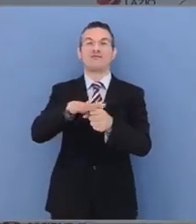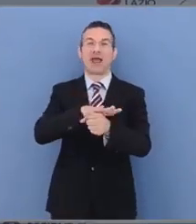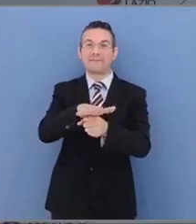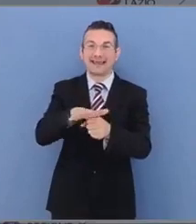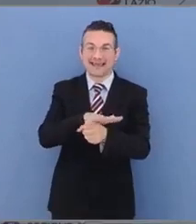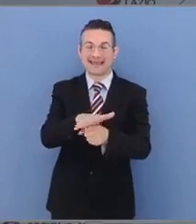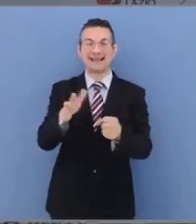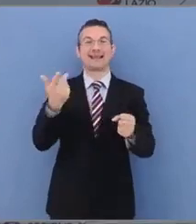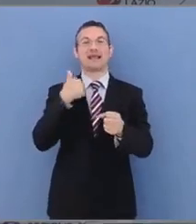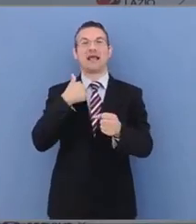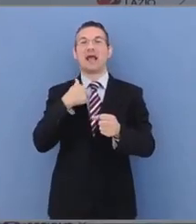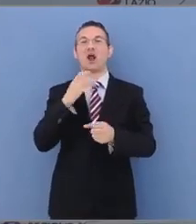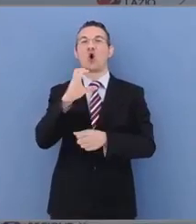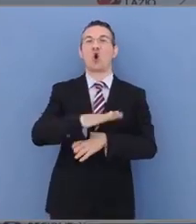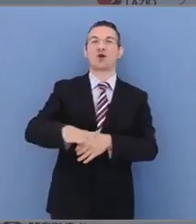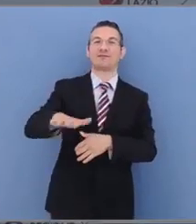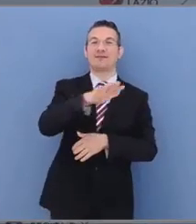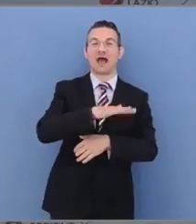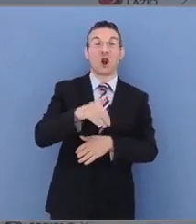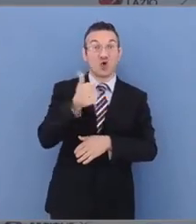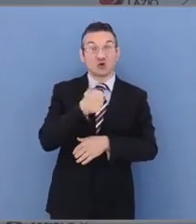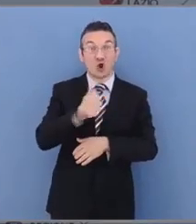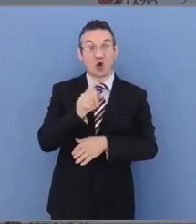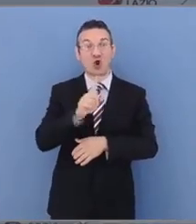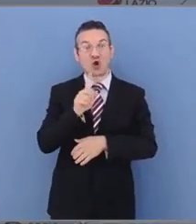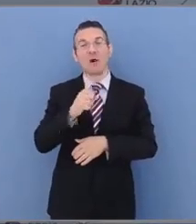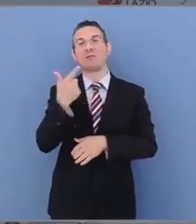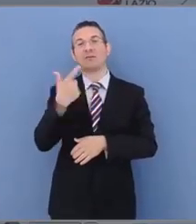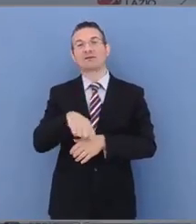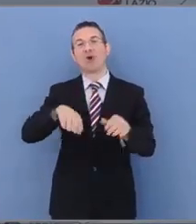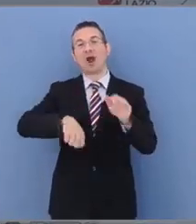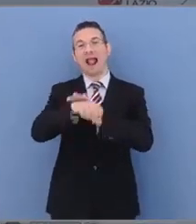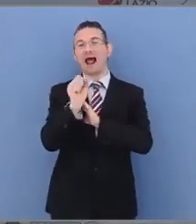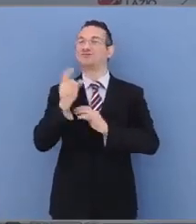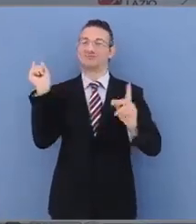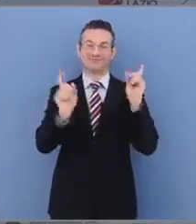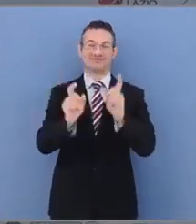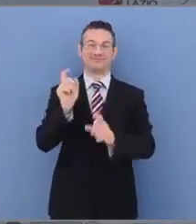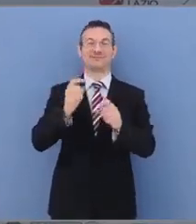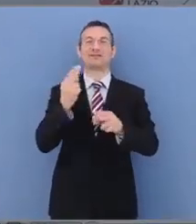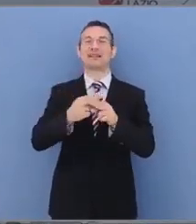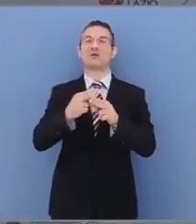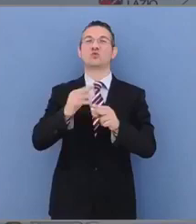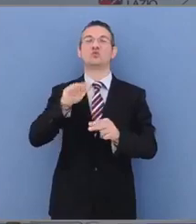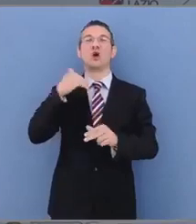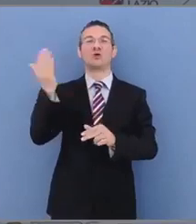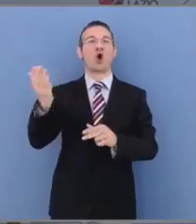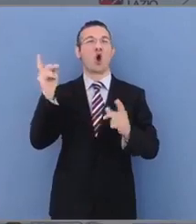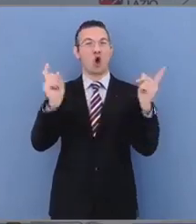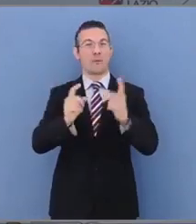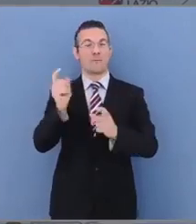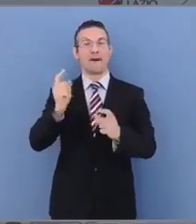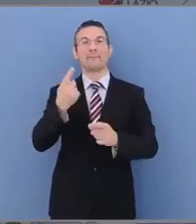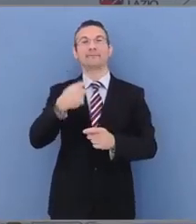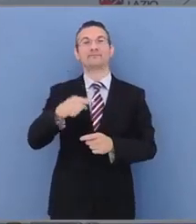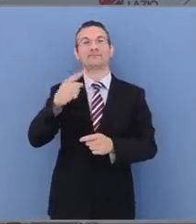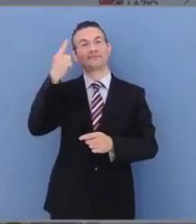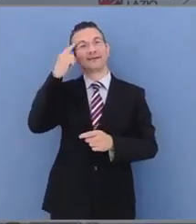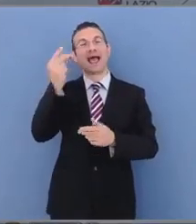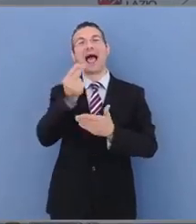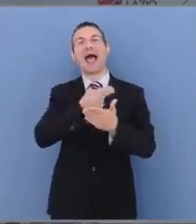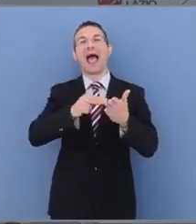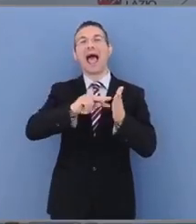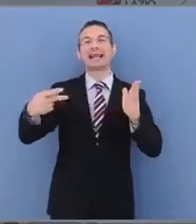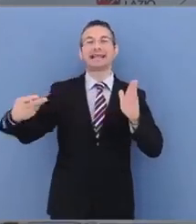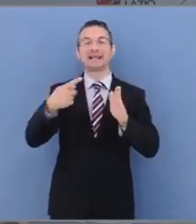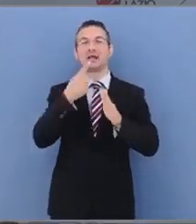non solo, perché a calcio sociale vengono a giocare da tutta Roma, nelle attività fuori dal campo. L'idea dell'architettura partecipata, della